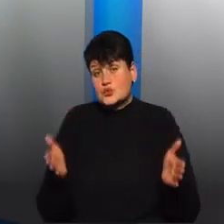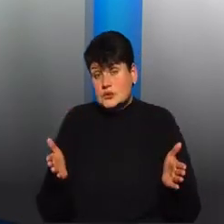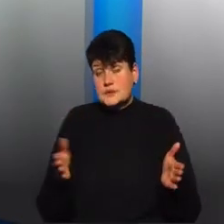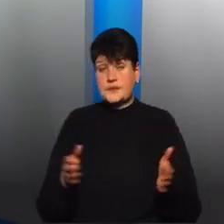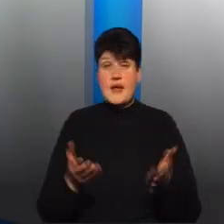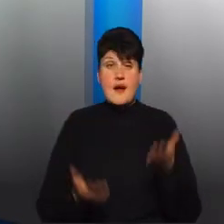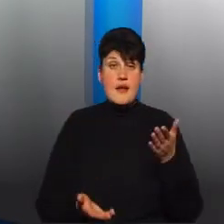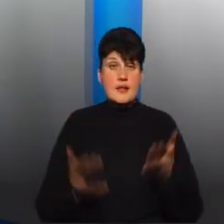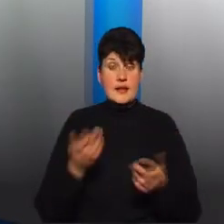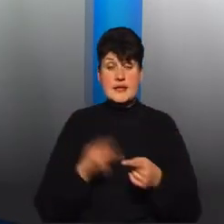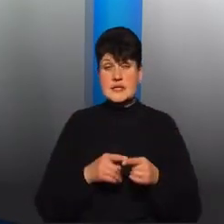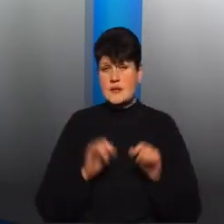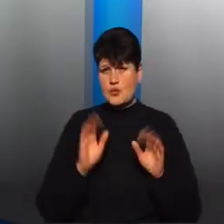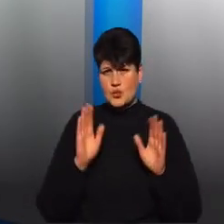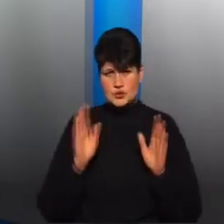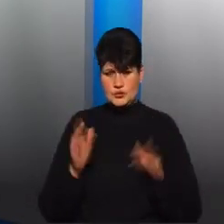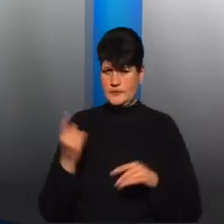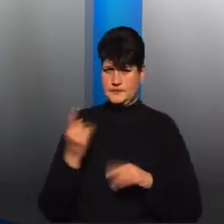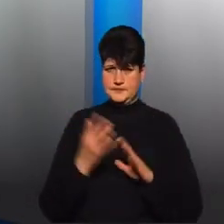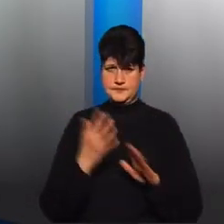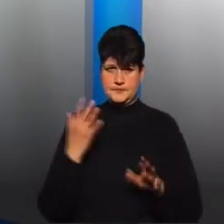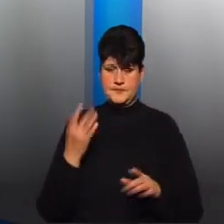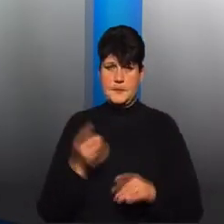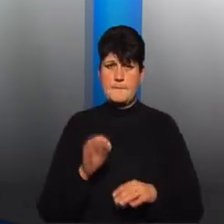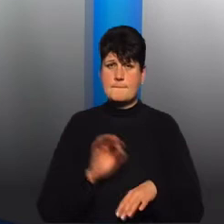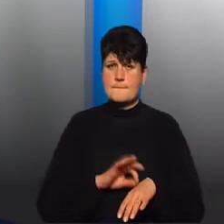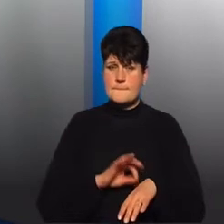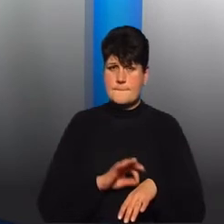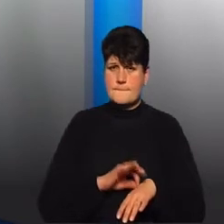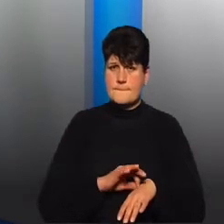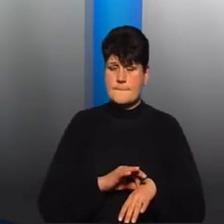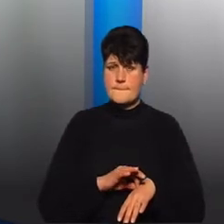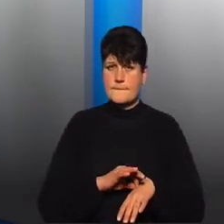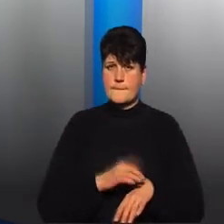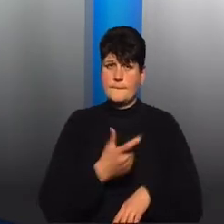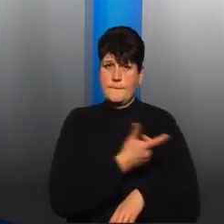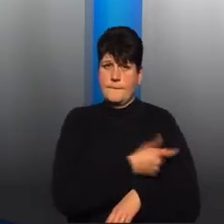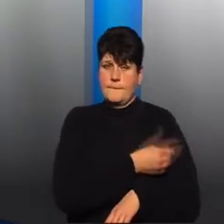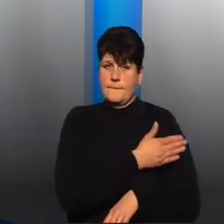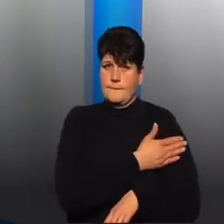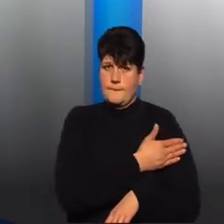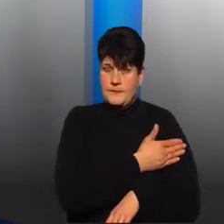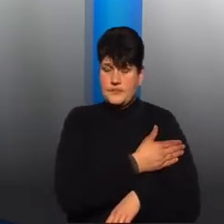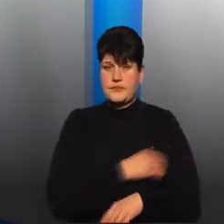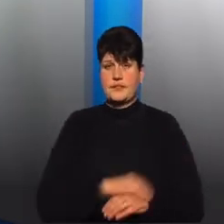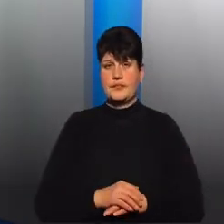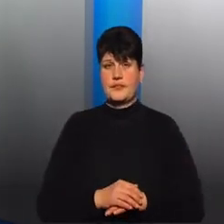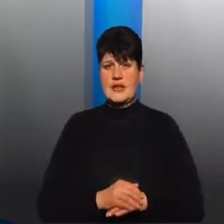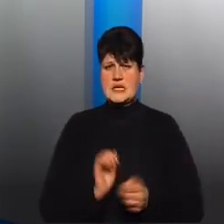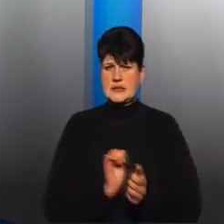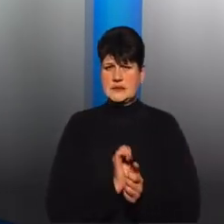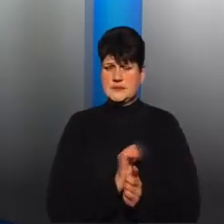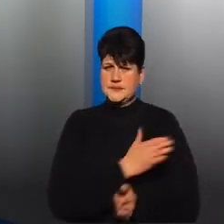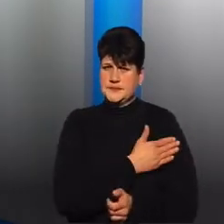може бути, перш за все, незначна біль в місці ін'єкції, затвердіння в місці